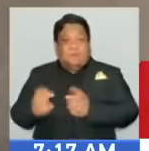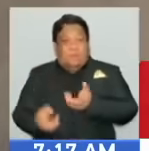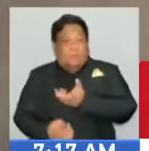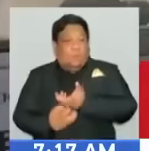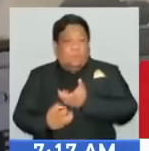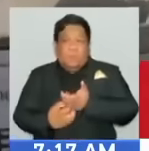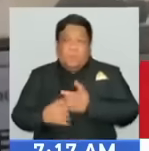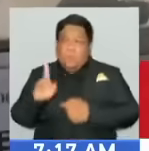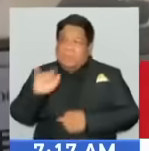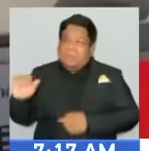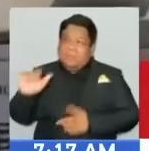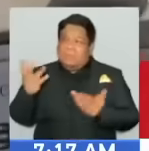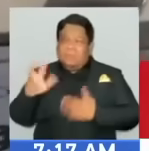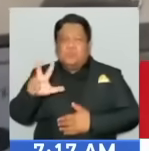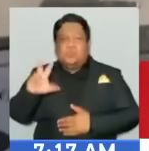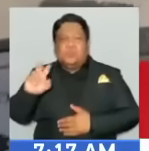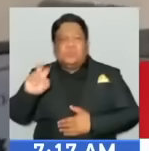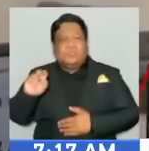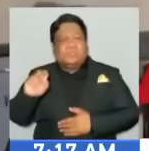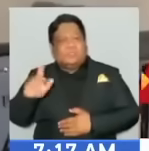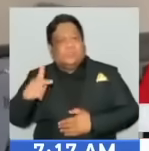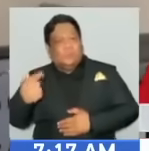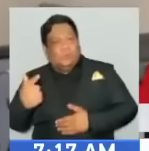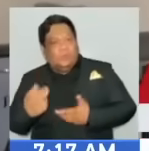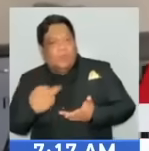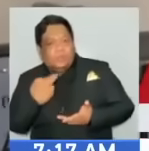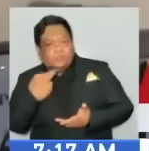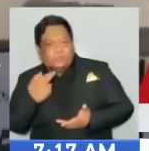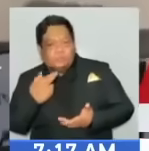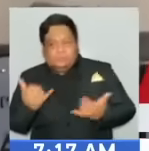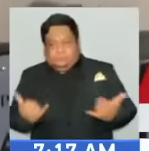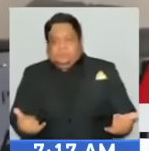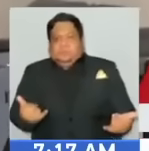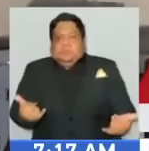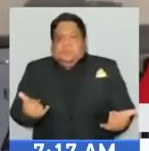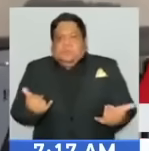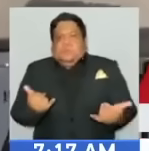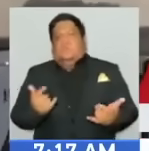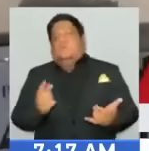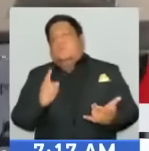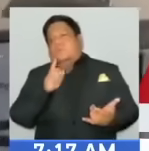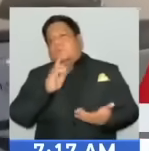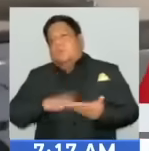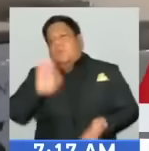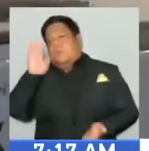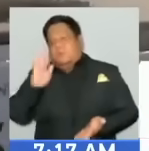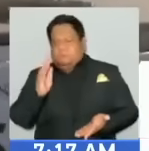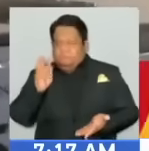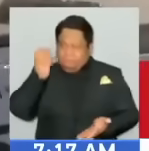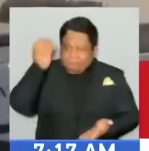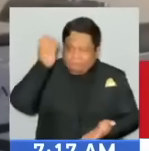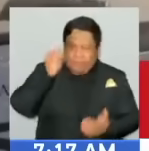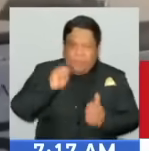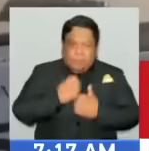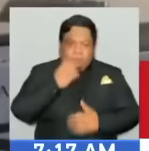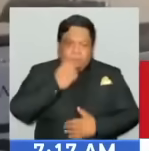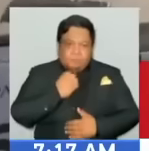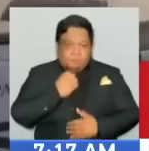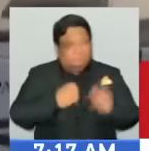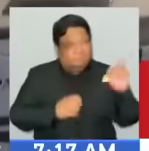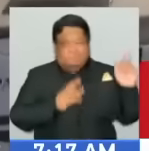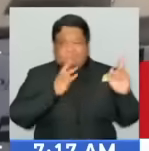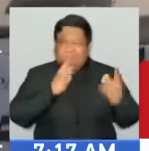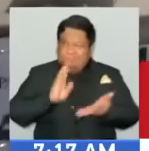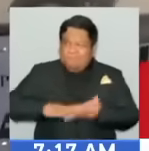na raw siya. Mataas po. Sobrang taas po ng bigas na binibili namin. Paano diskarte ginagawa